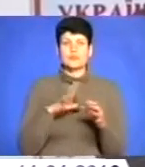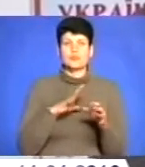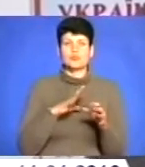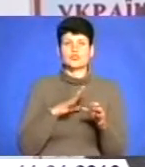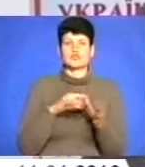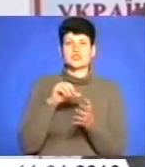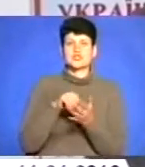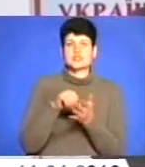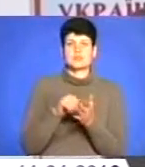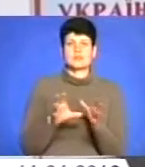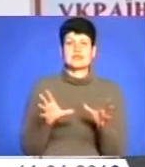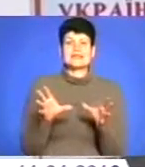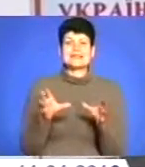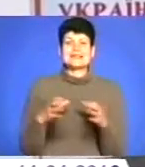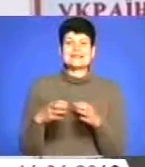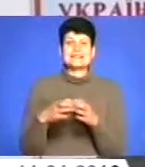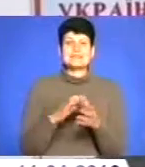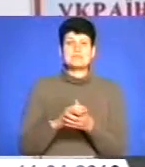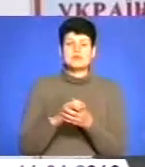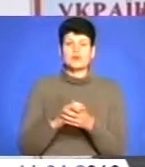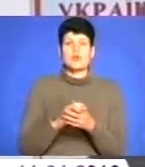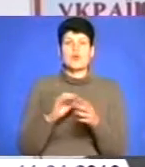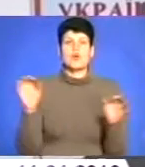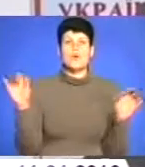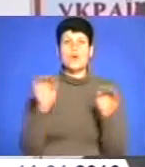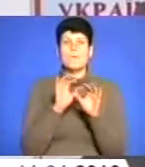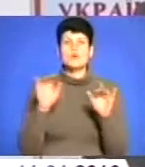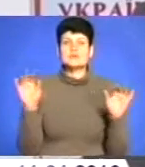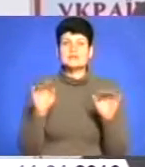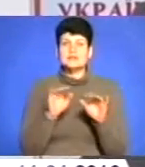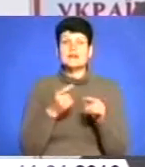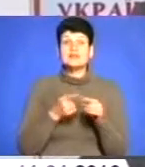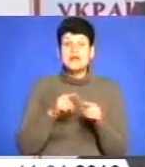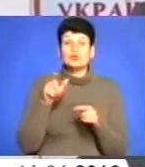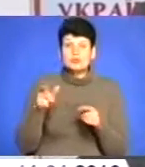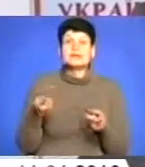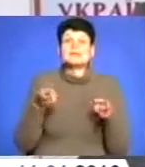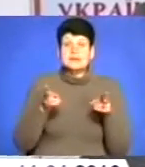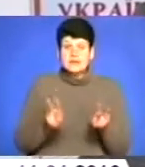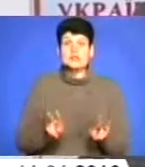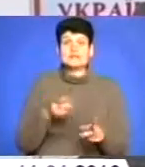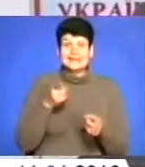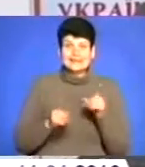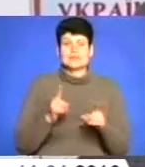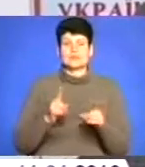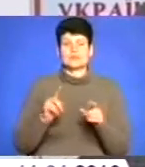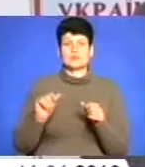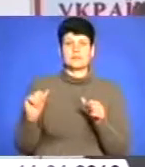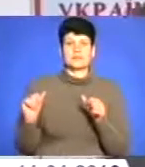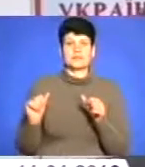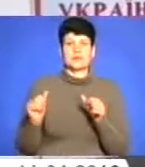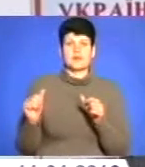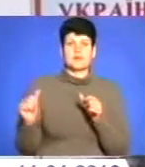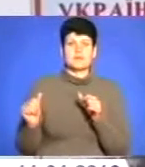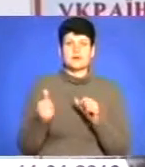членом спілки композиторів, з якої його повиганяли. Але ця людина залишилася дійсно подвижником нашої культури.